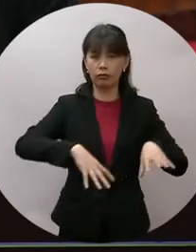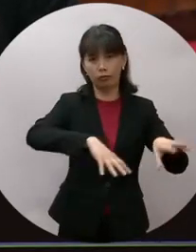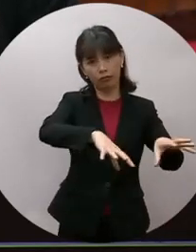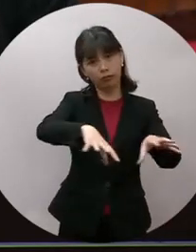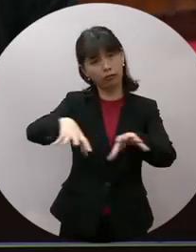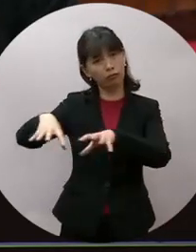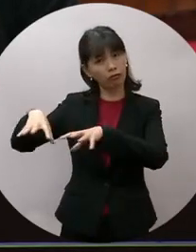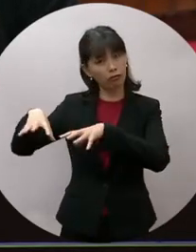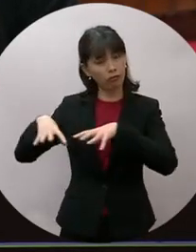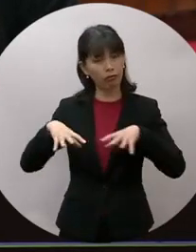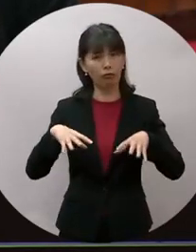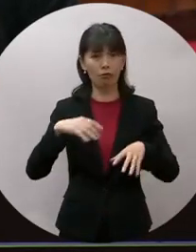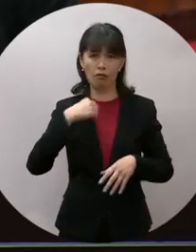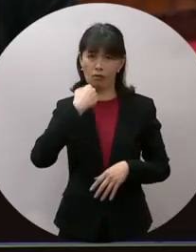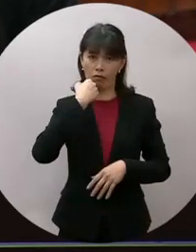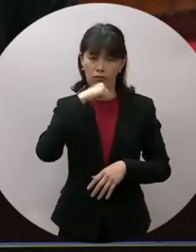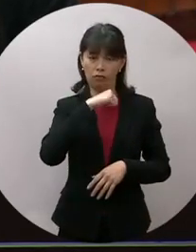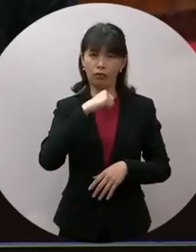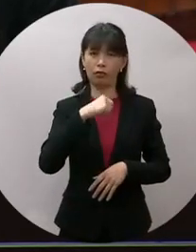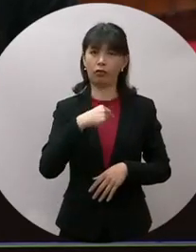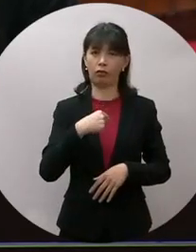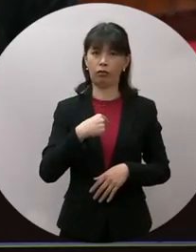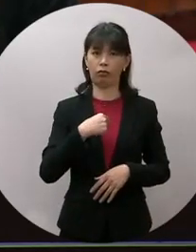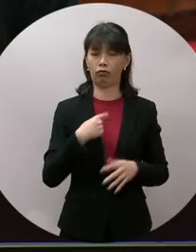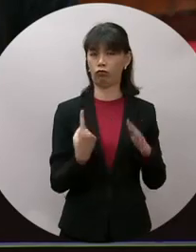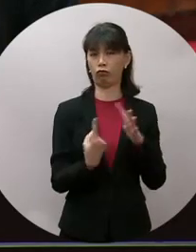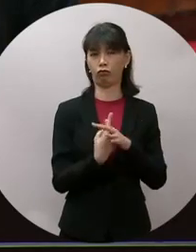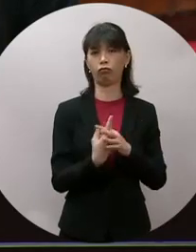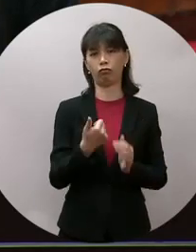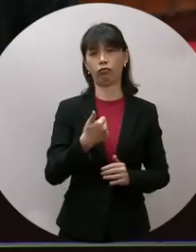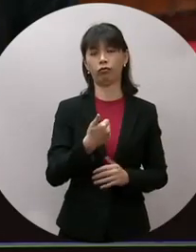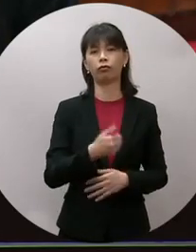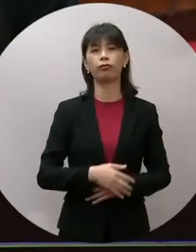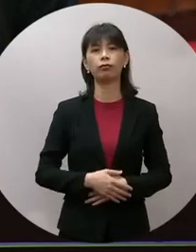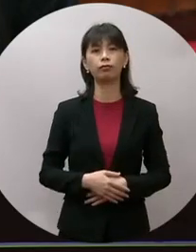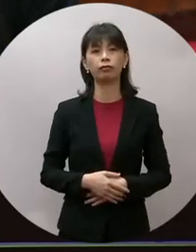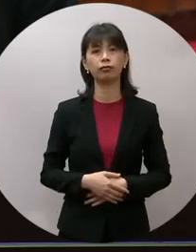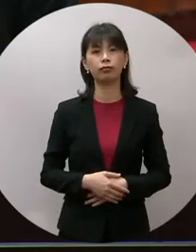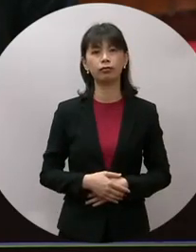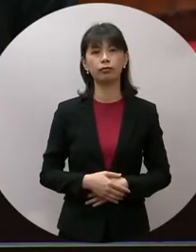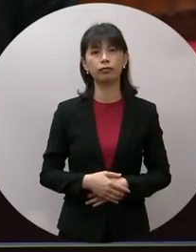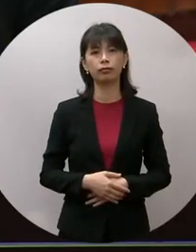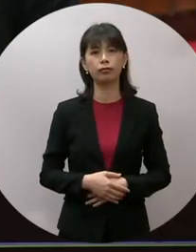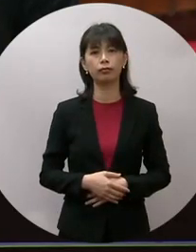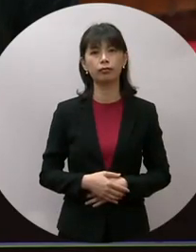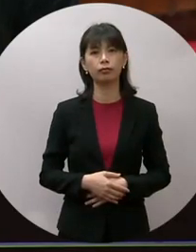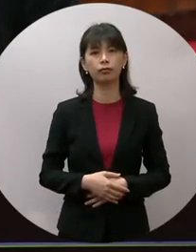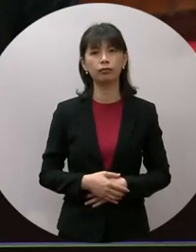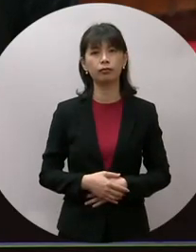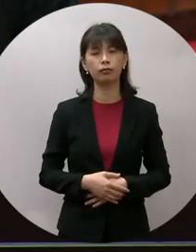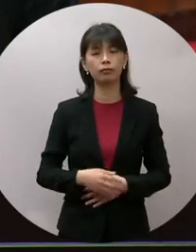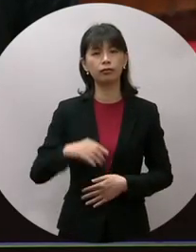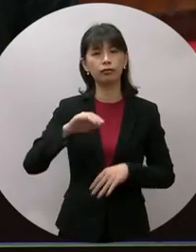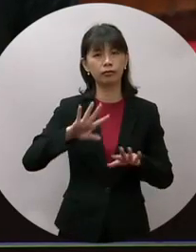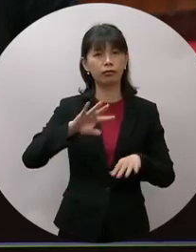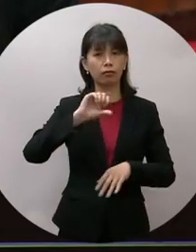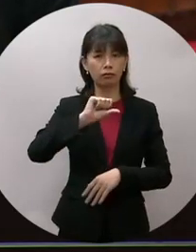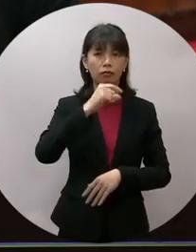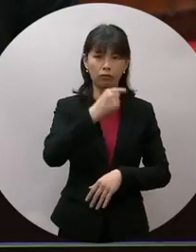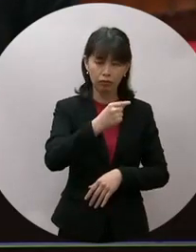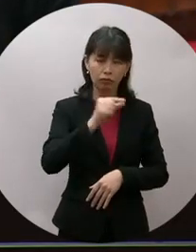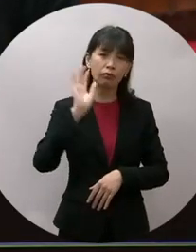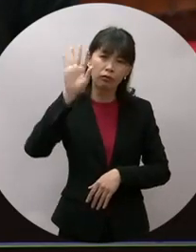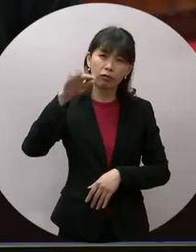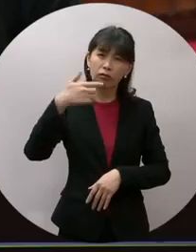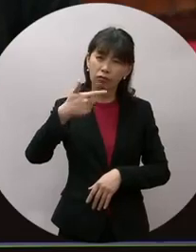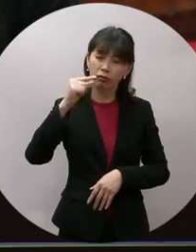有很多的做法让我们成为优等生，同样的在面临我们5G 6G 7G